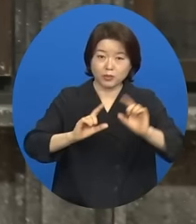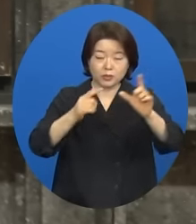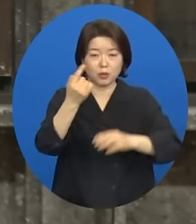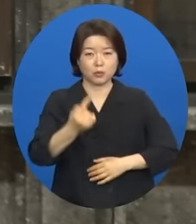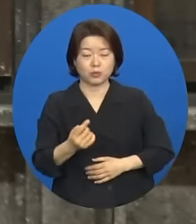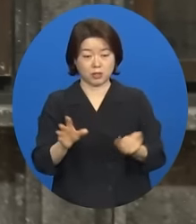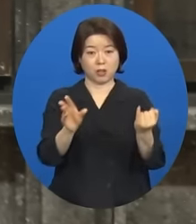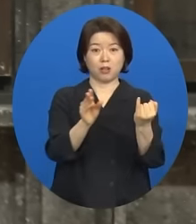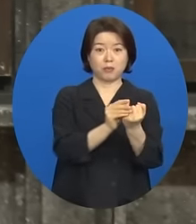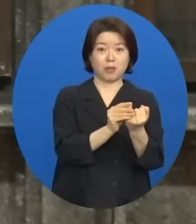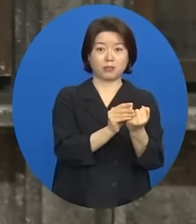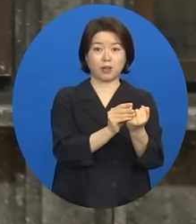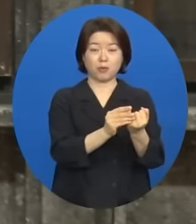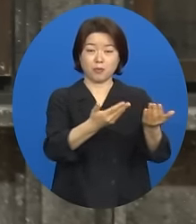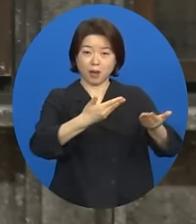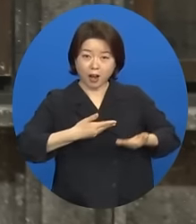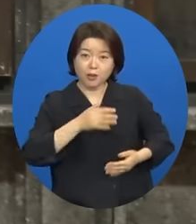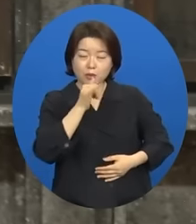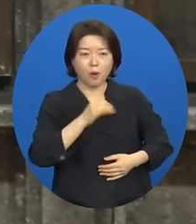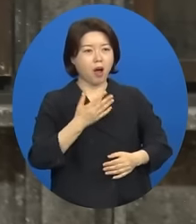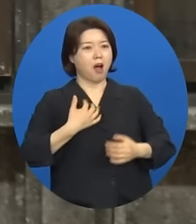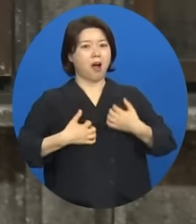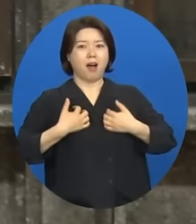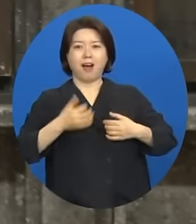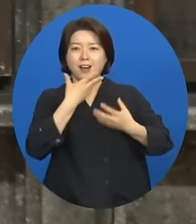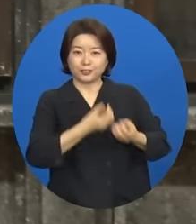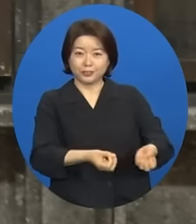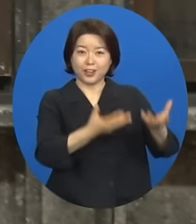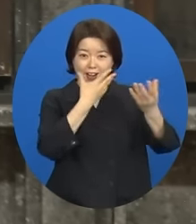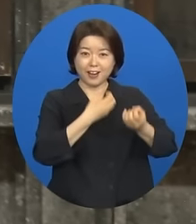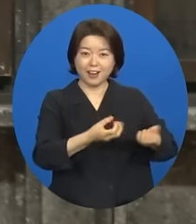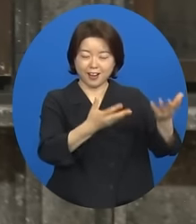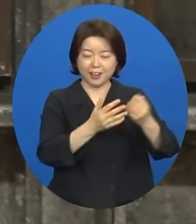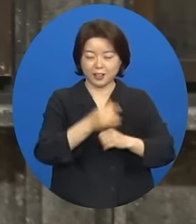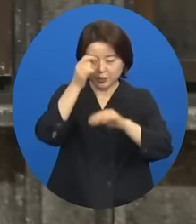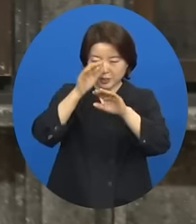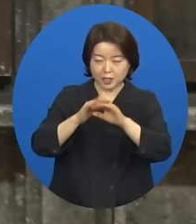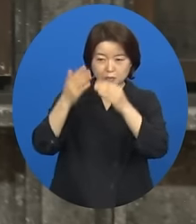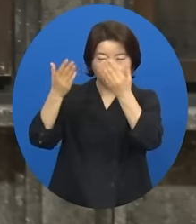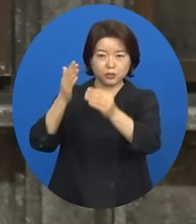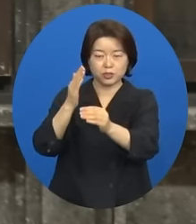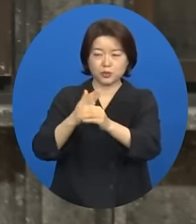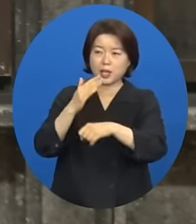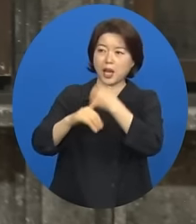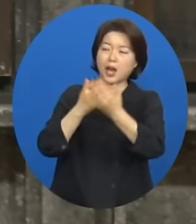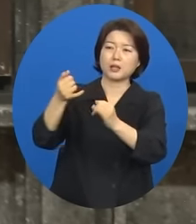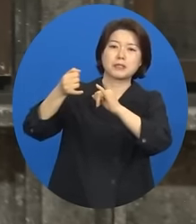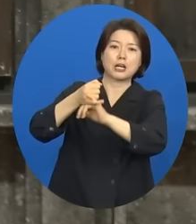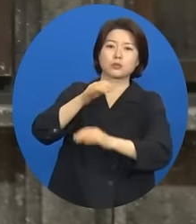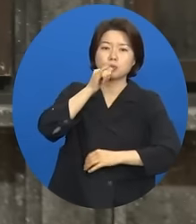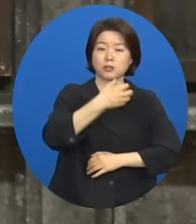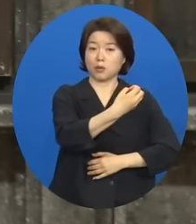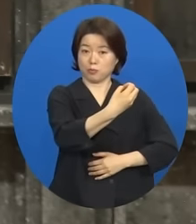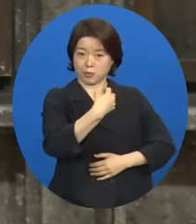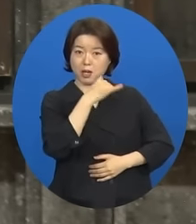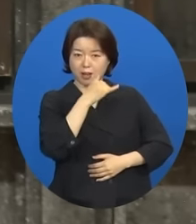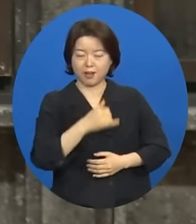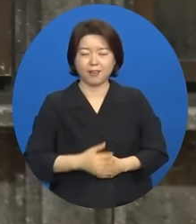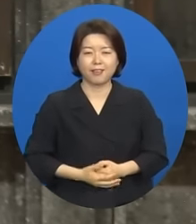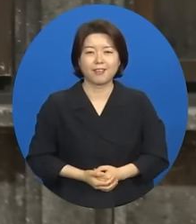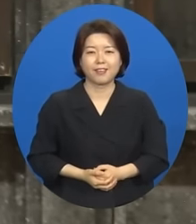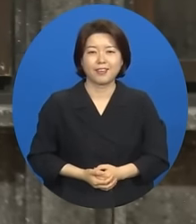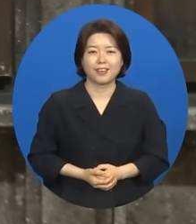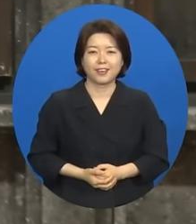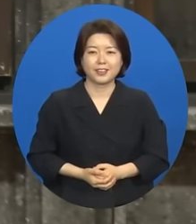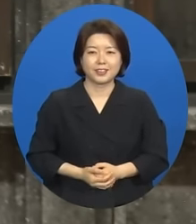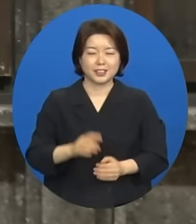임신을 하셨대요. 너무 축하드립니다. 그랬어요. 예배를 드리다가 하나님이 주신 약속도 있다고 뭐 이런 얘기도 하시고 그래서